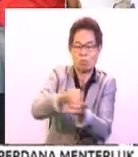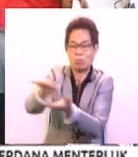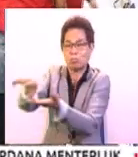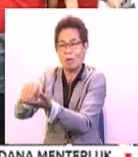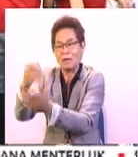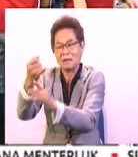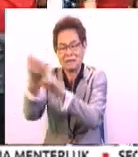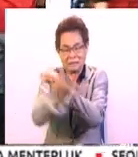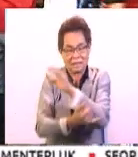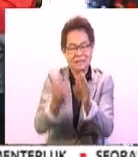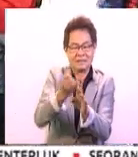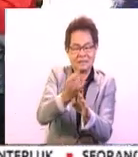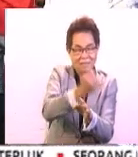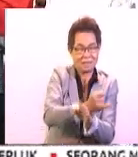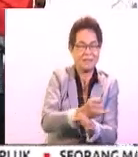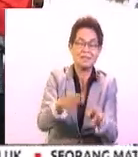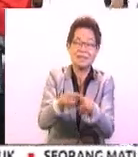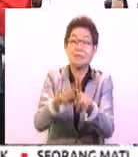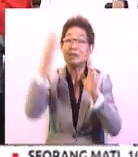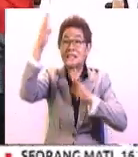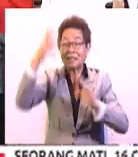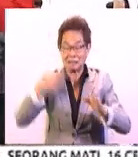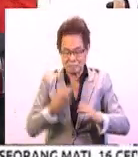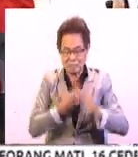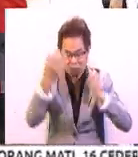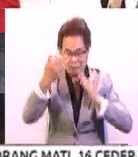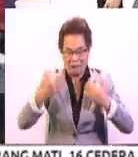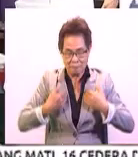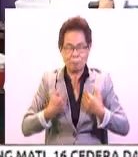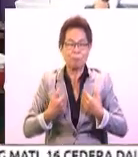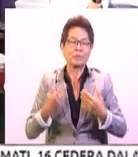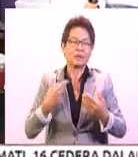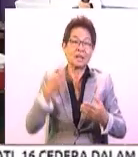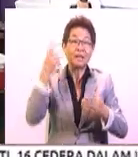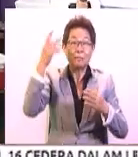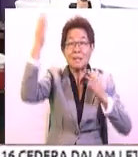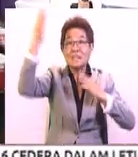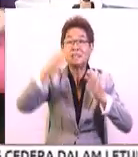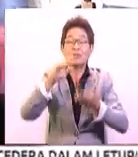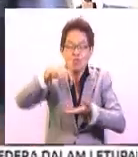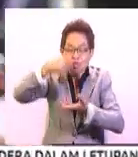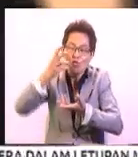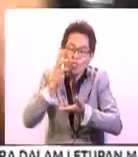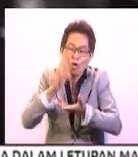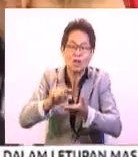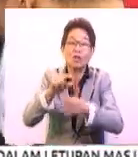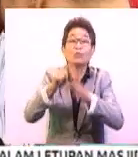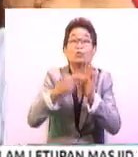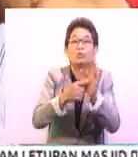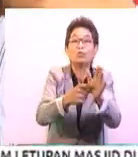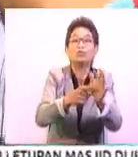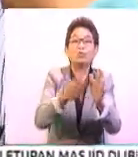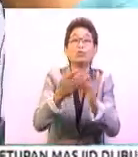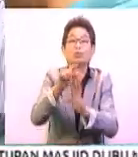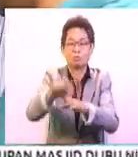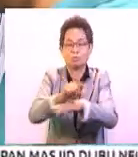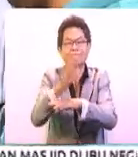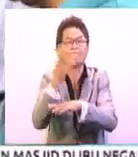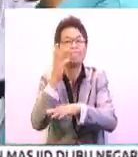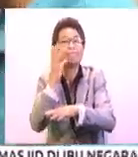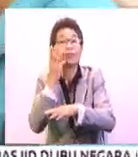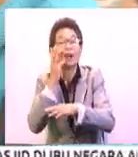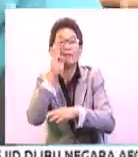lambuk kita sendirilah. Tapi bubur lambuk yang kita tonjolkan menggunakan beras perang.